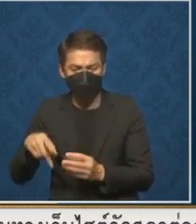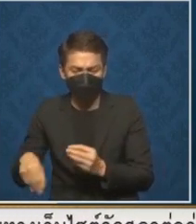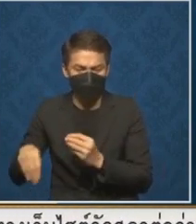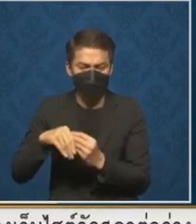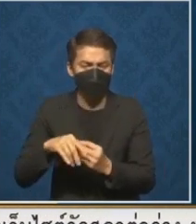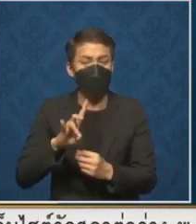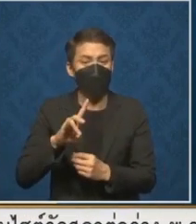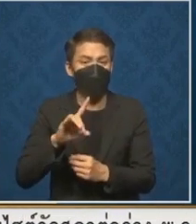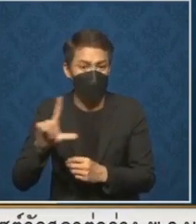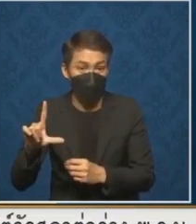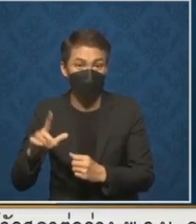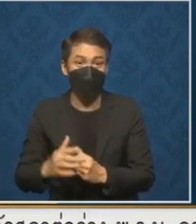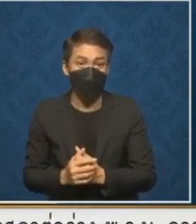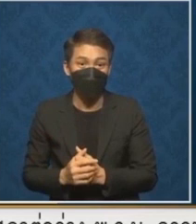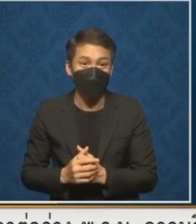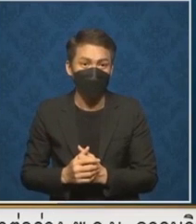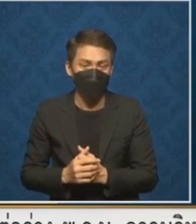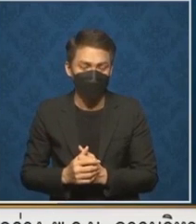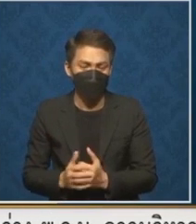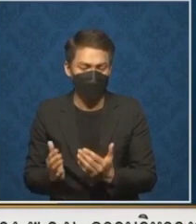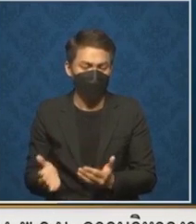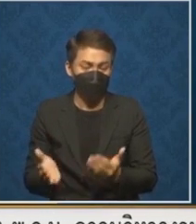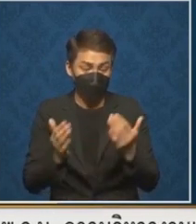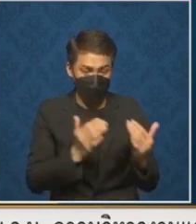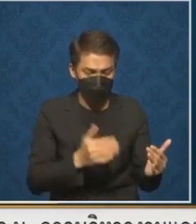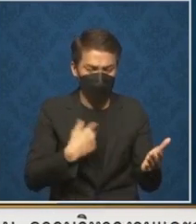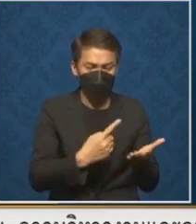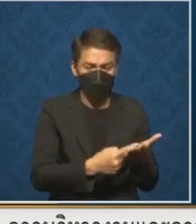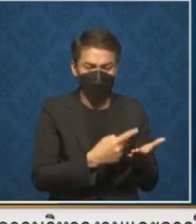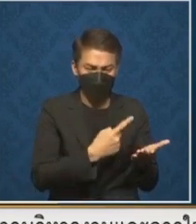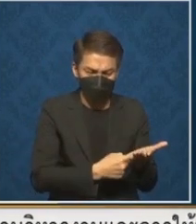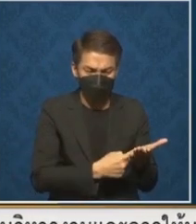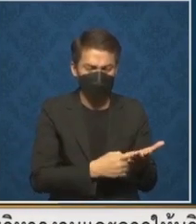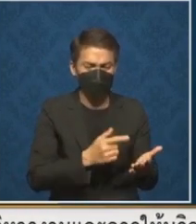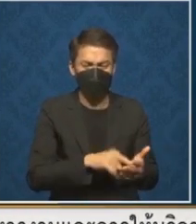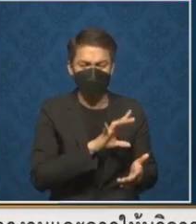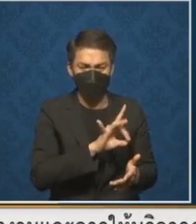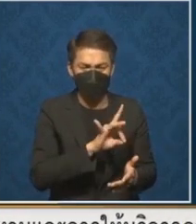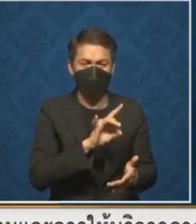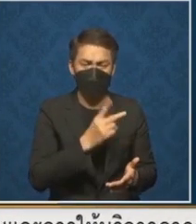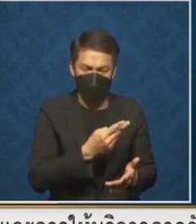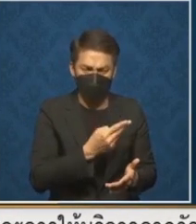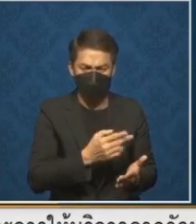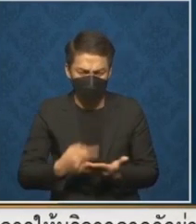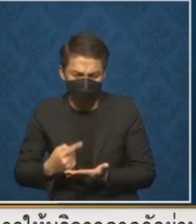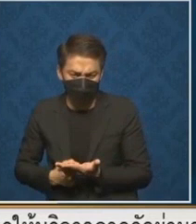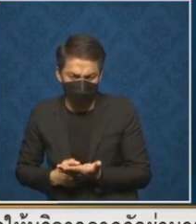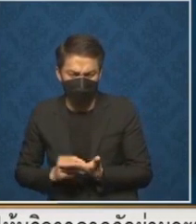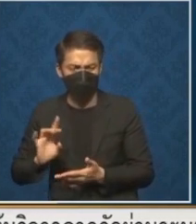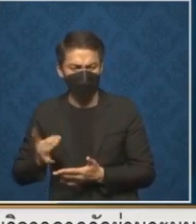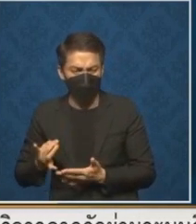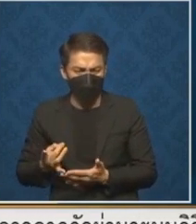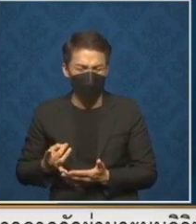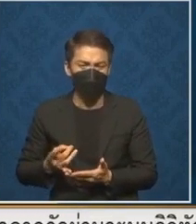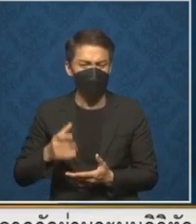คนอ 7 ล้านแล้เสร็แล้วก็ไปมินที่ปิษาขทปรกษาอก 8 ล้านนี่คืออะไร